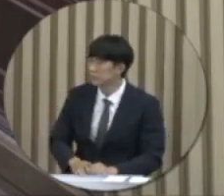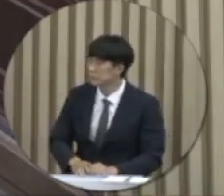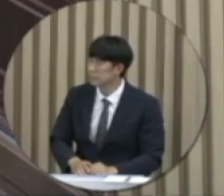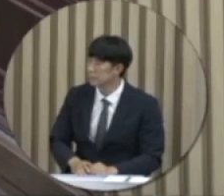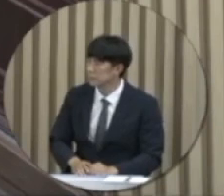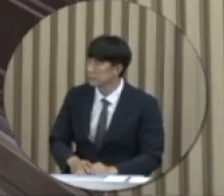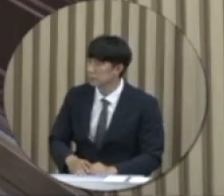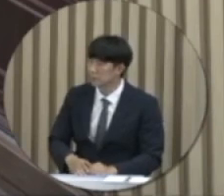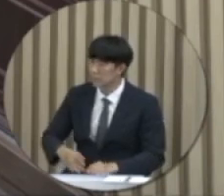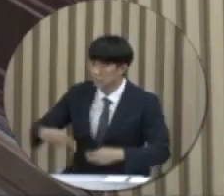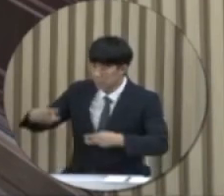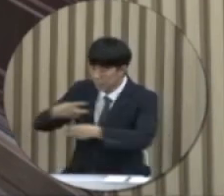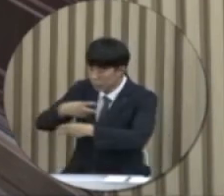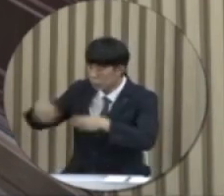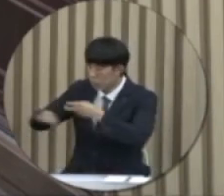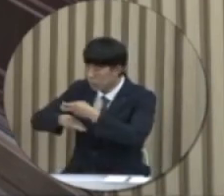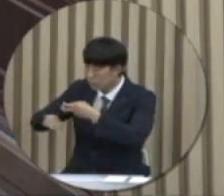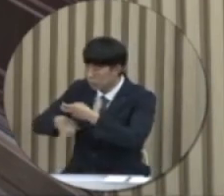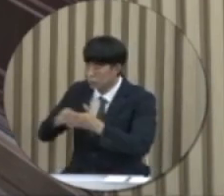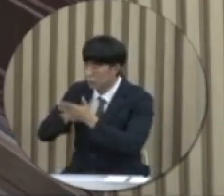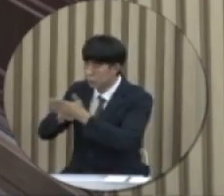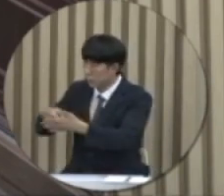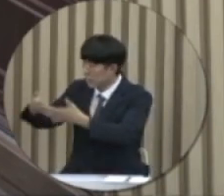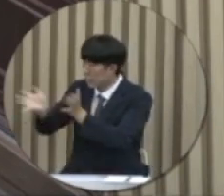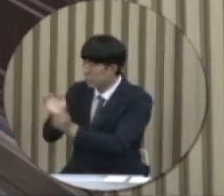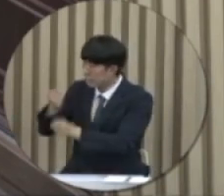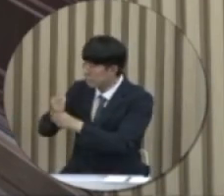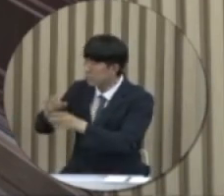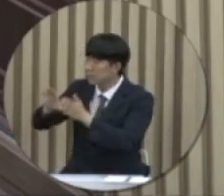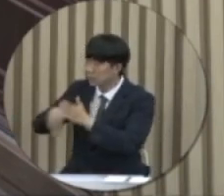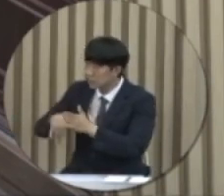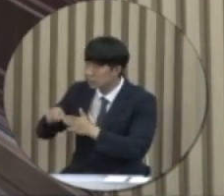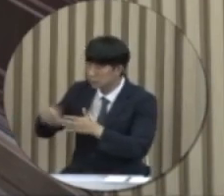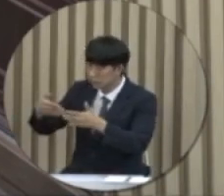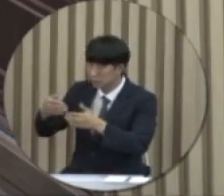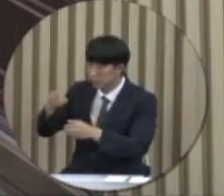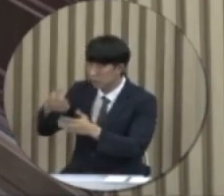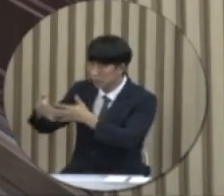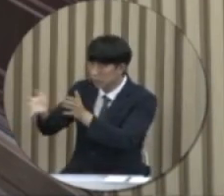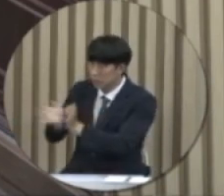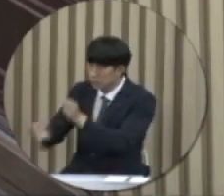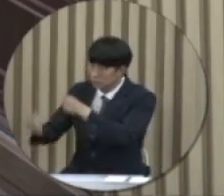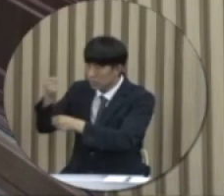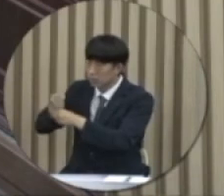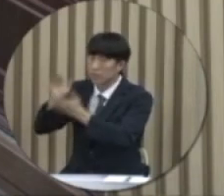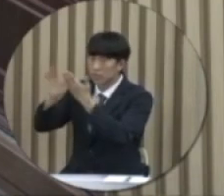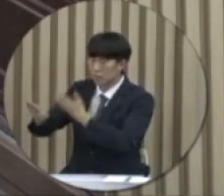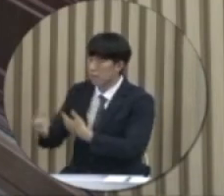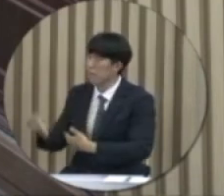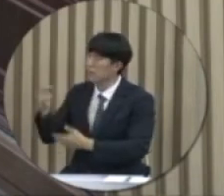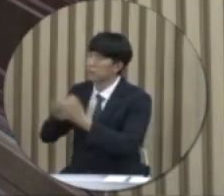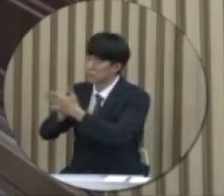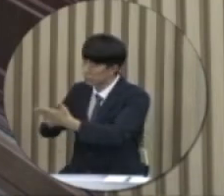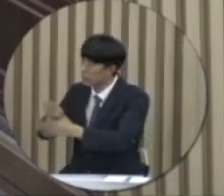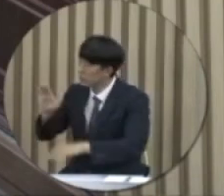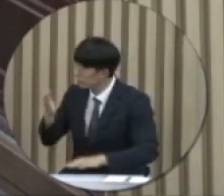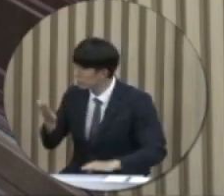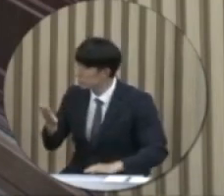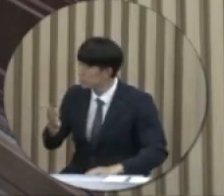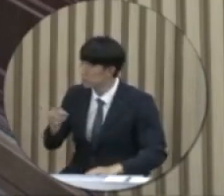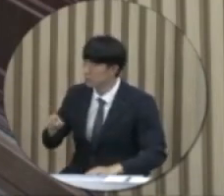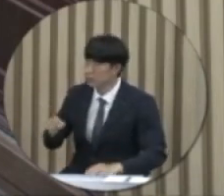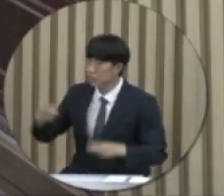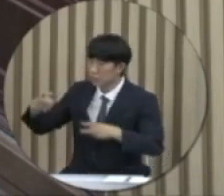저희가 대중교통 추진단을 만들 때도 대중교통 추진단이 만들어지고 트램이 매우 빠르게 진행이 된 겁니다. 저는